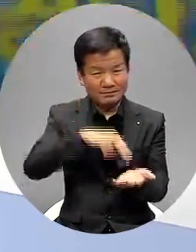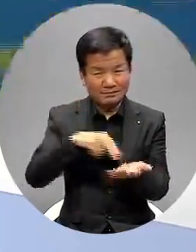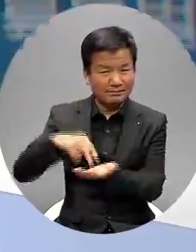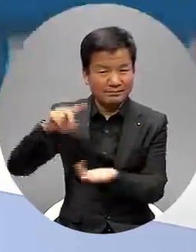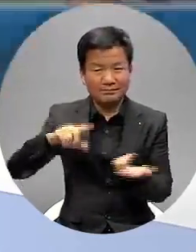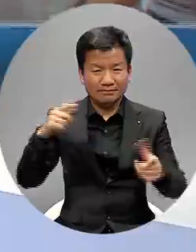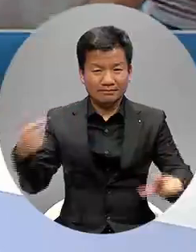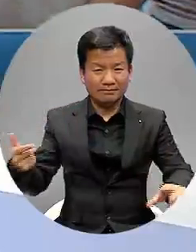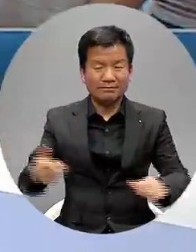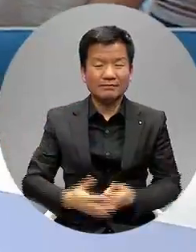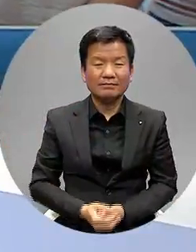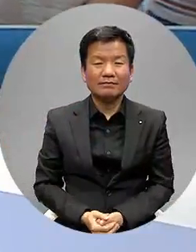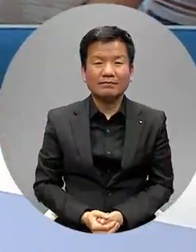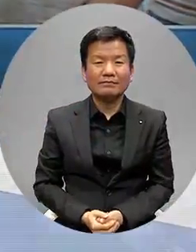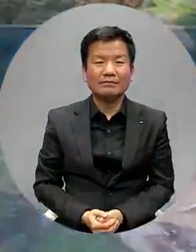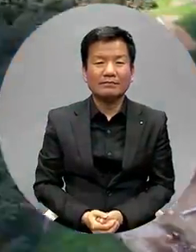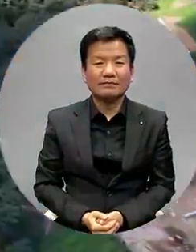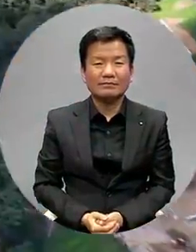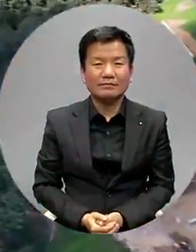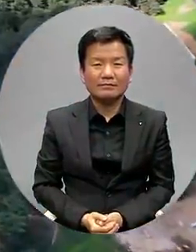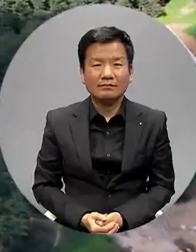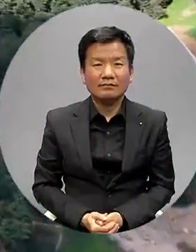보도합니다.